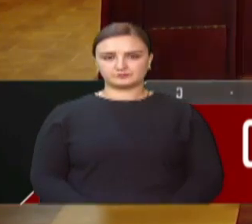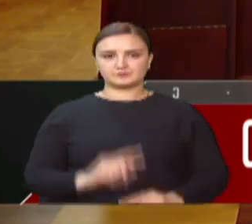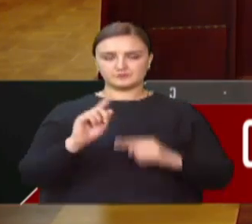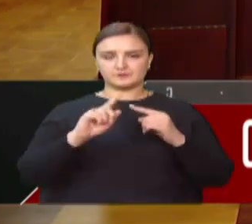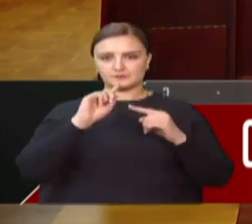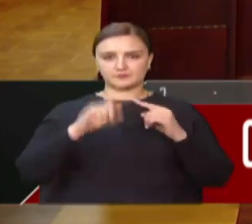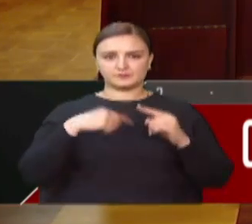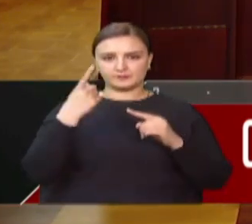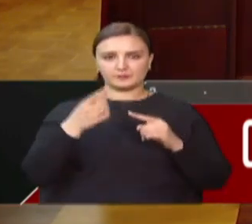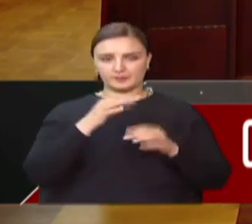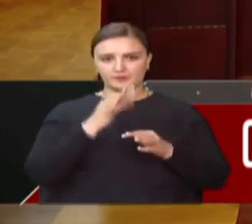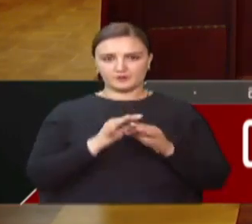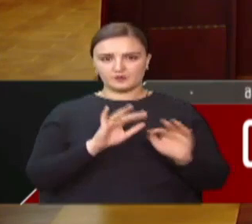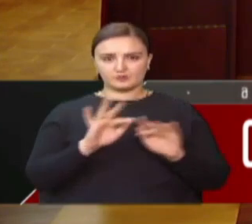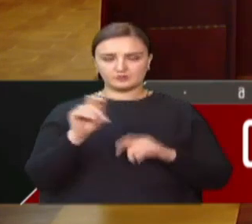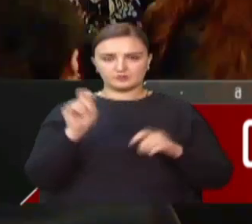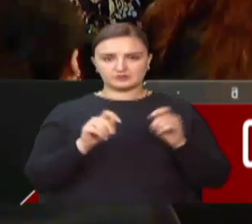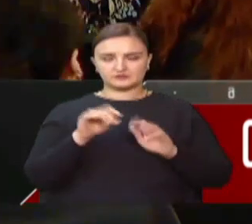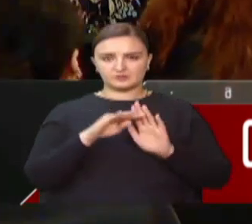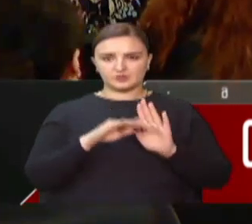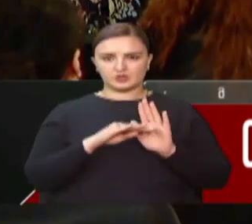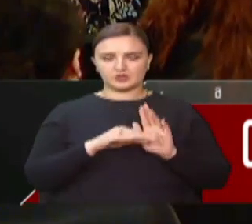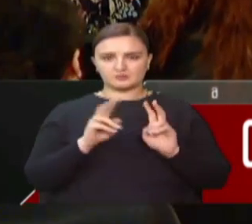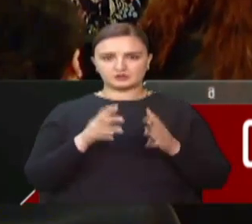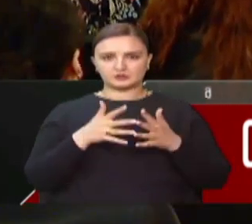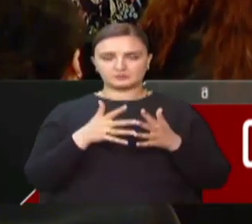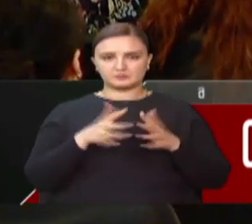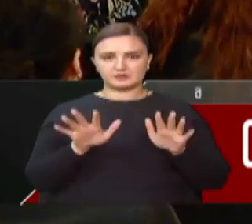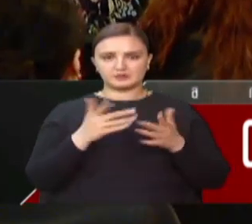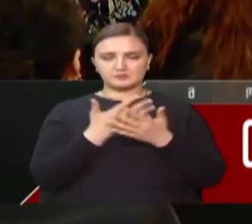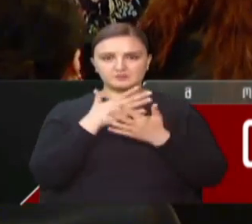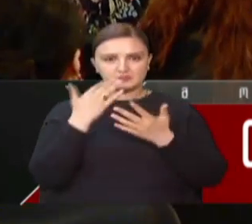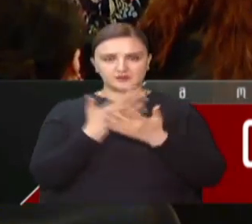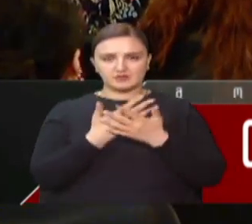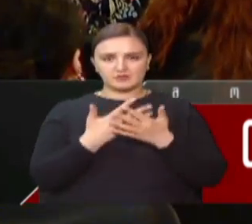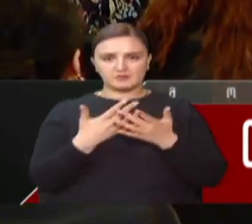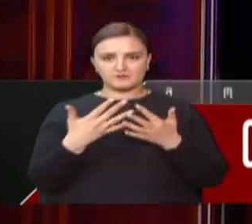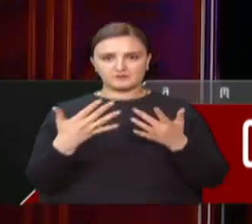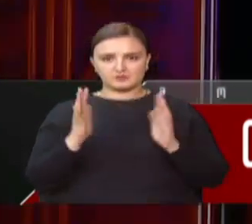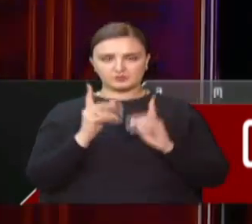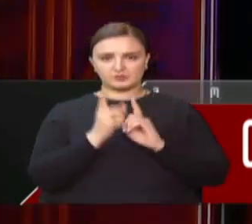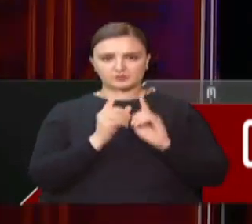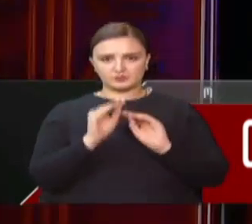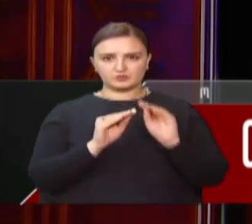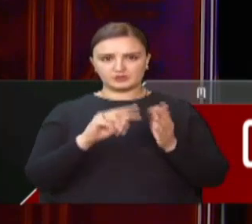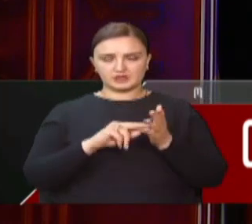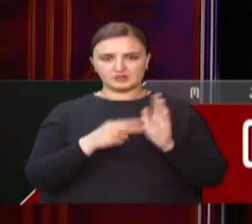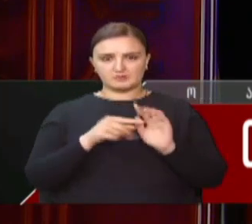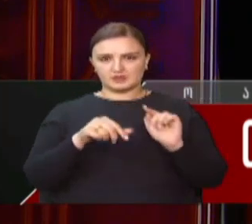მომდევნო წლიდან ორგანიზატორების საფესტივალო პროგრამაში მეტი ჟანრობრივი მრავალფეროვნების შეტანას გეგმავენ. წელს